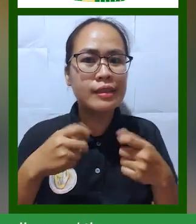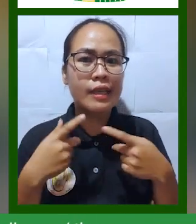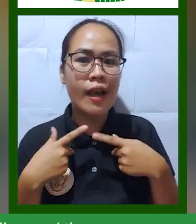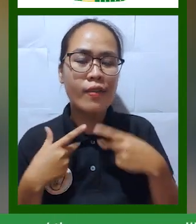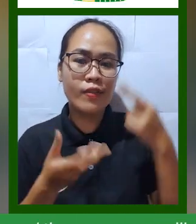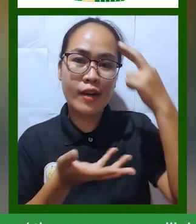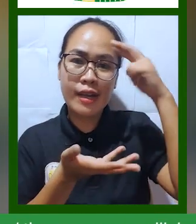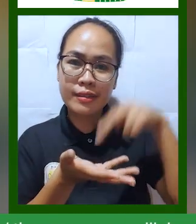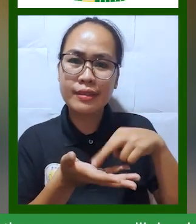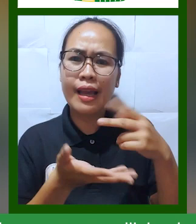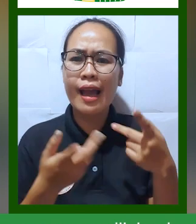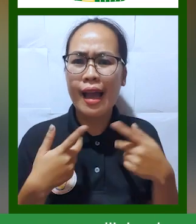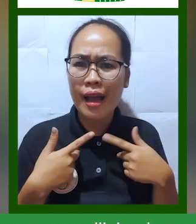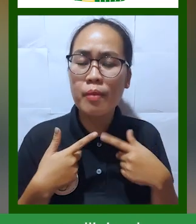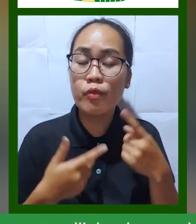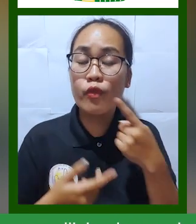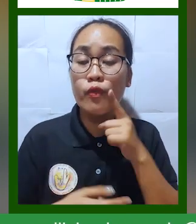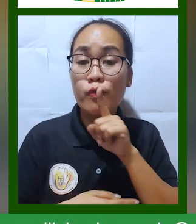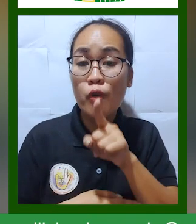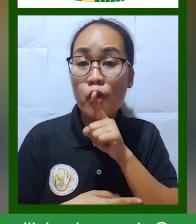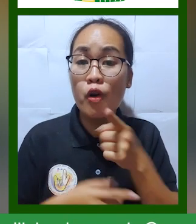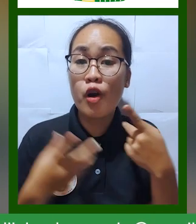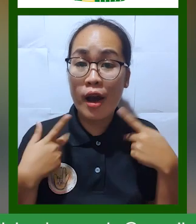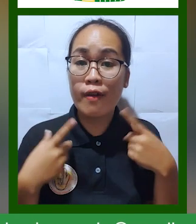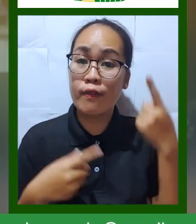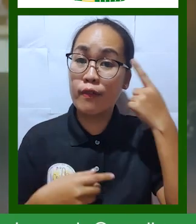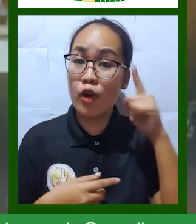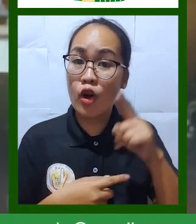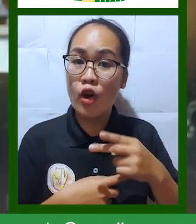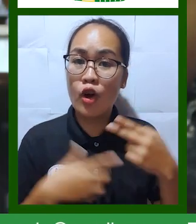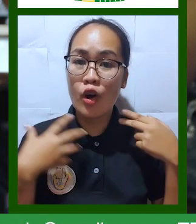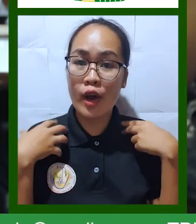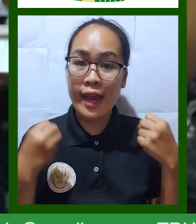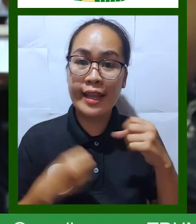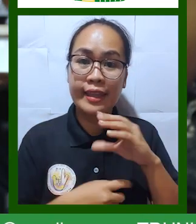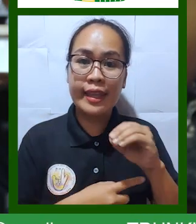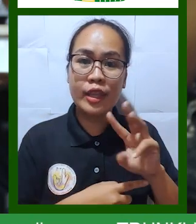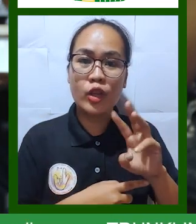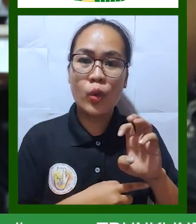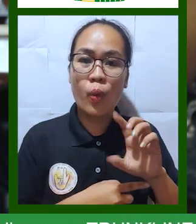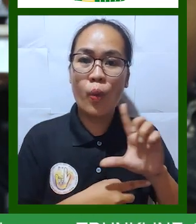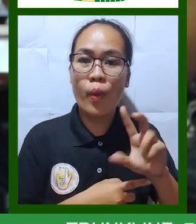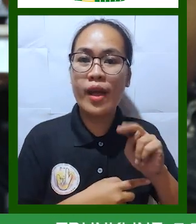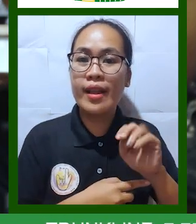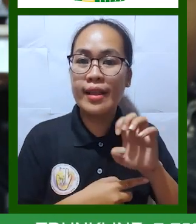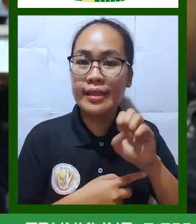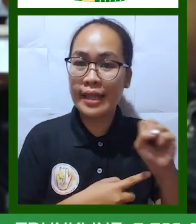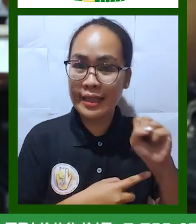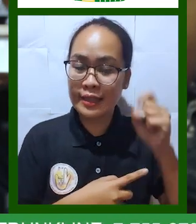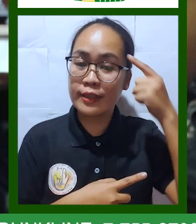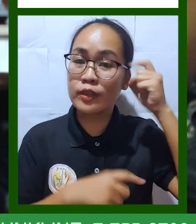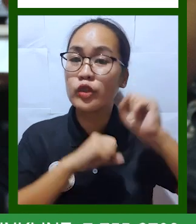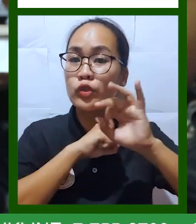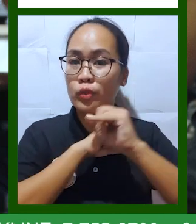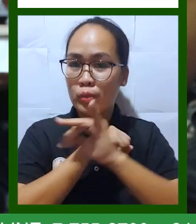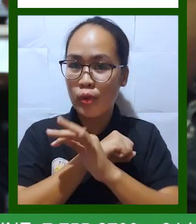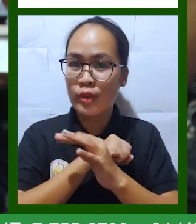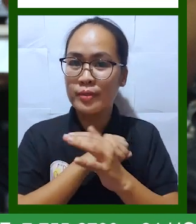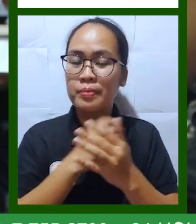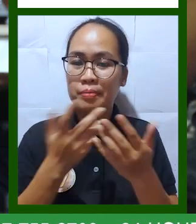bike rentals po tayo dyan. Kaya't yung health and wellness activities po talaga ay napopromote po natin dito po sa